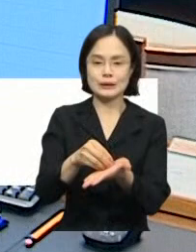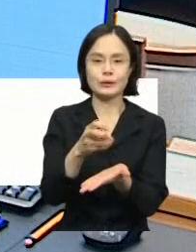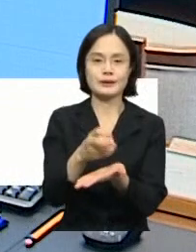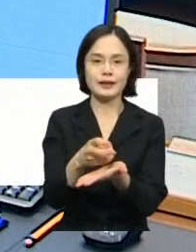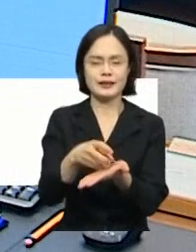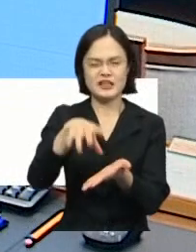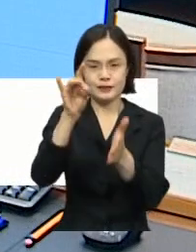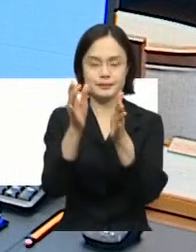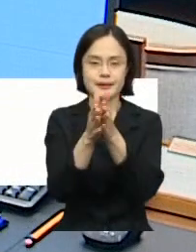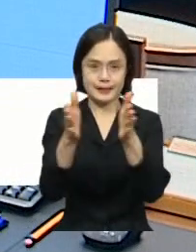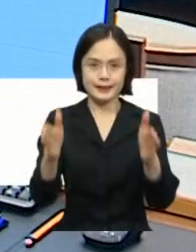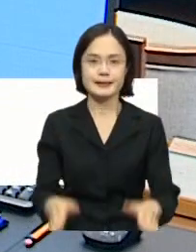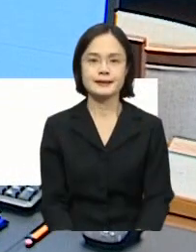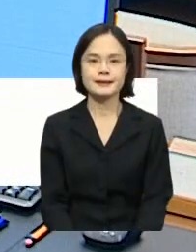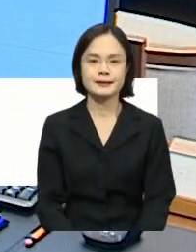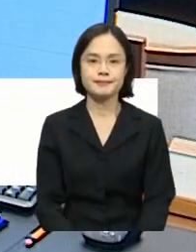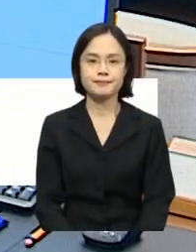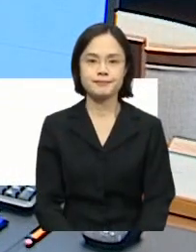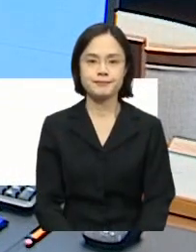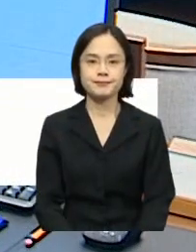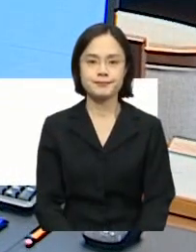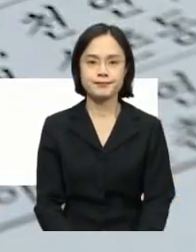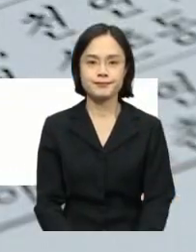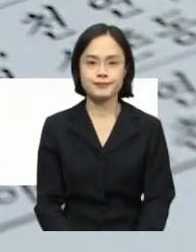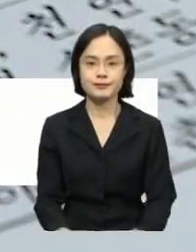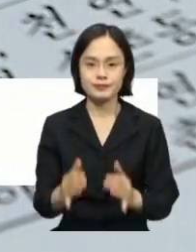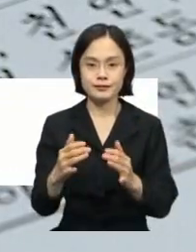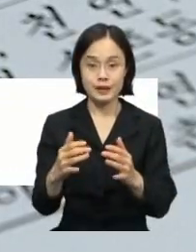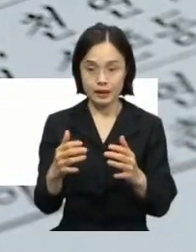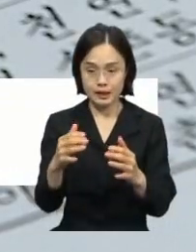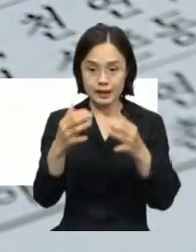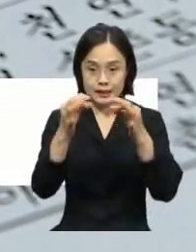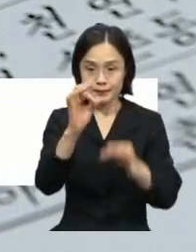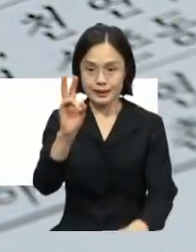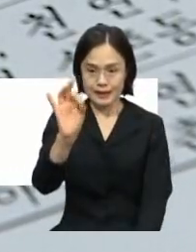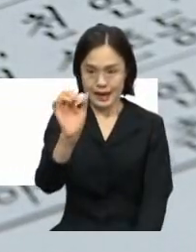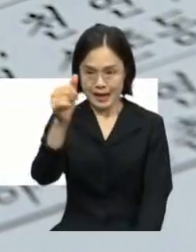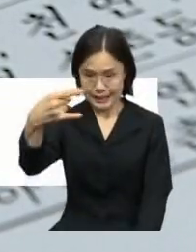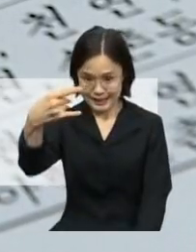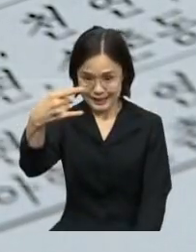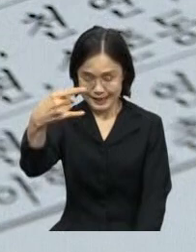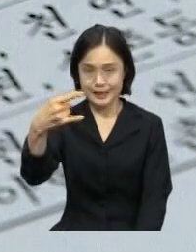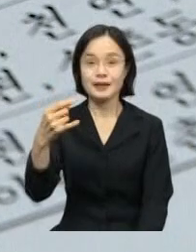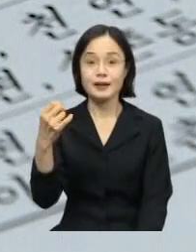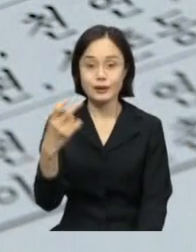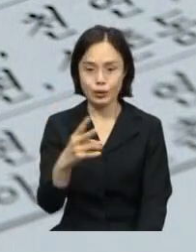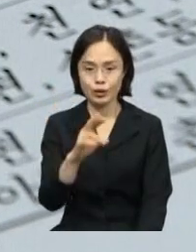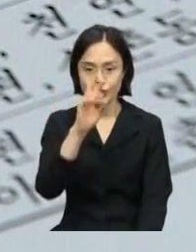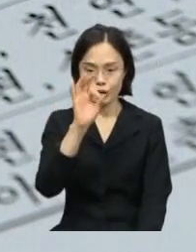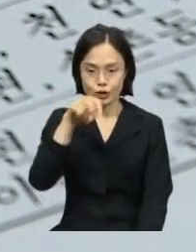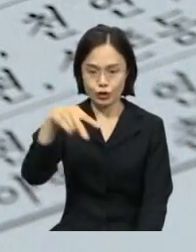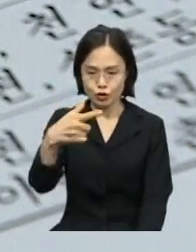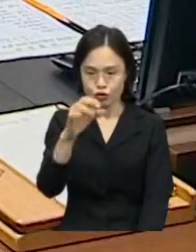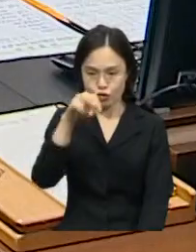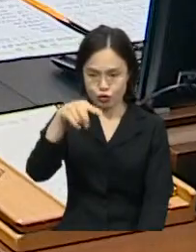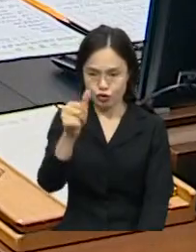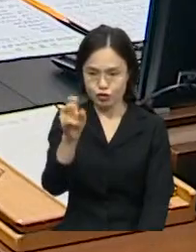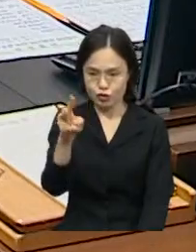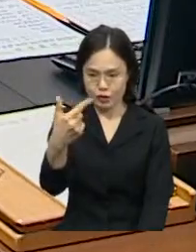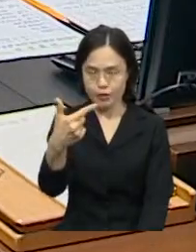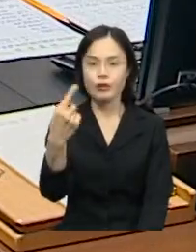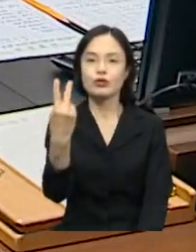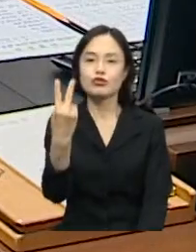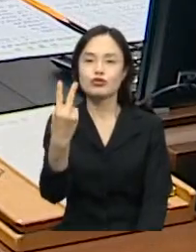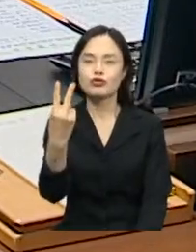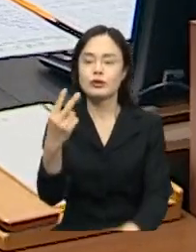도입했습니다 이에 따라 같은당 김영희 의원과 윤현 의원이 의장 자리를 두고 맞습니다